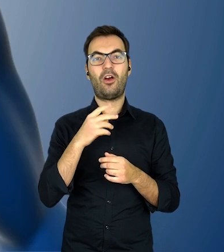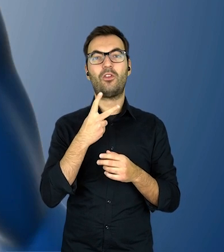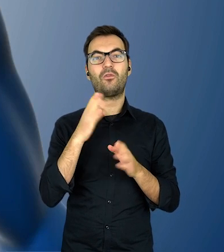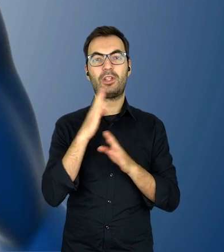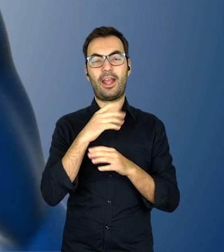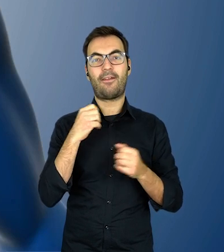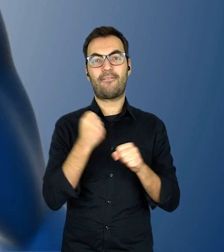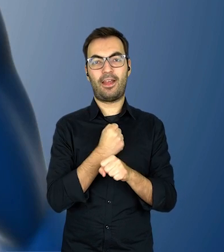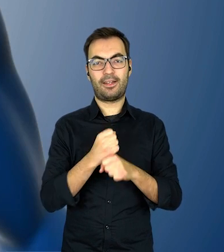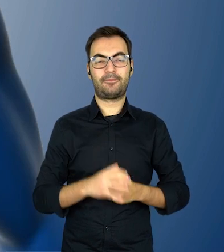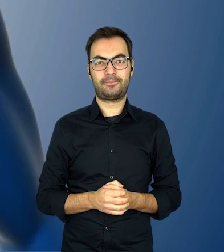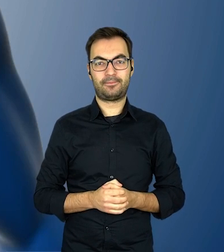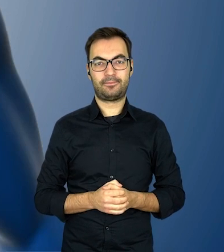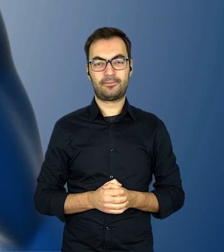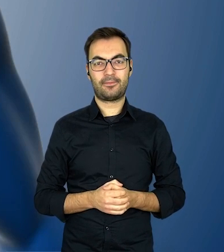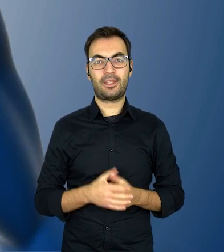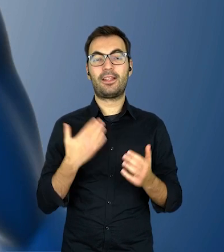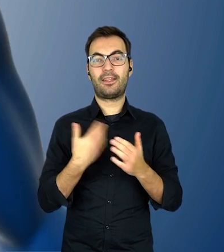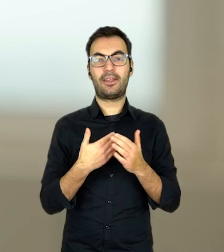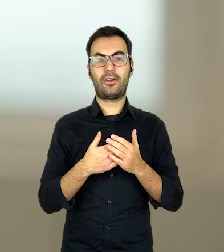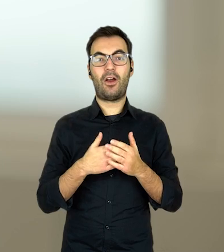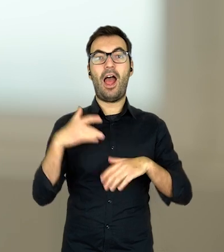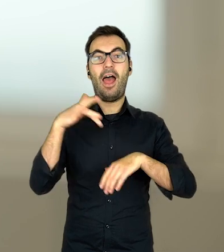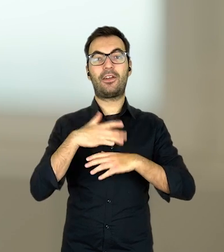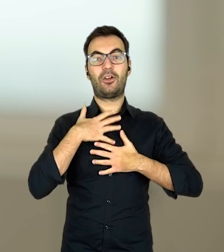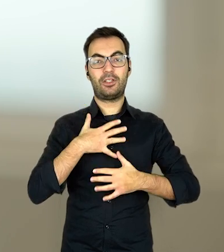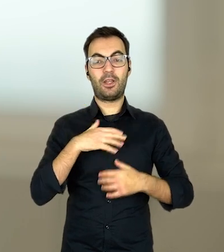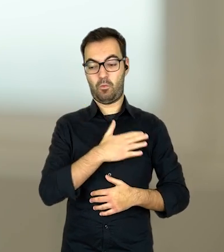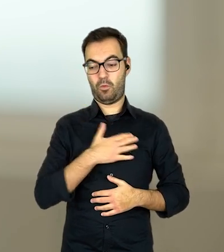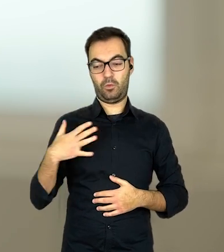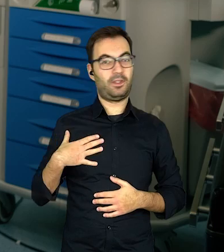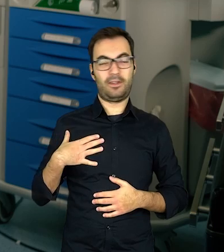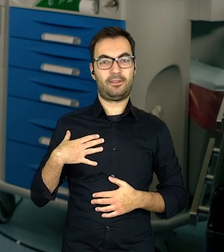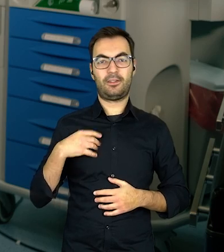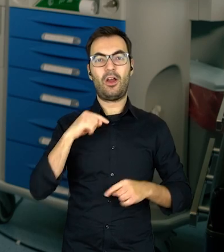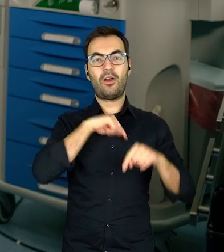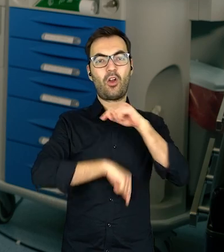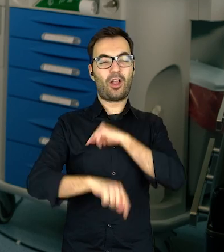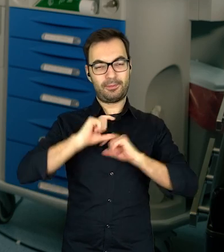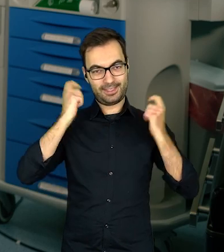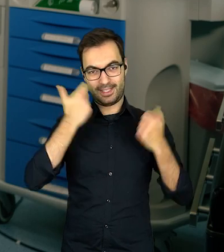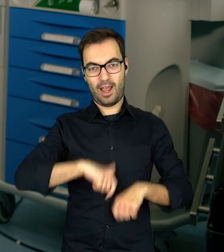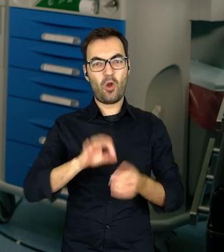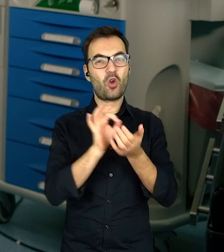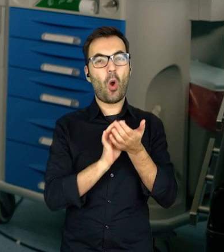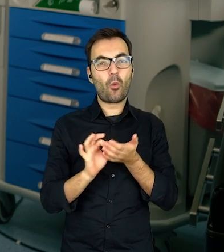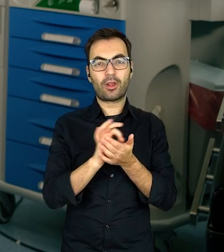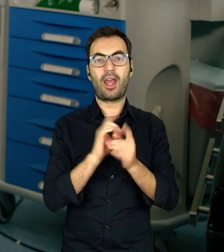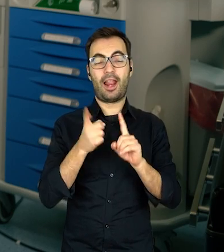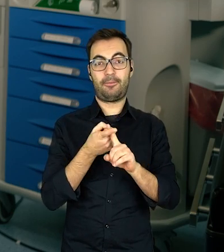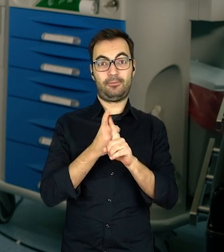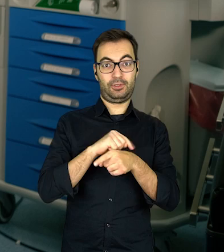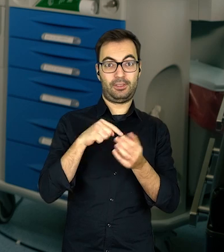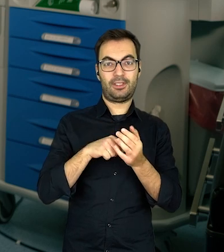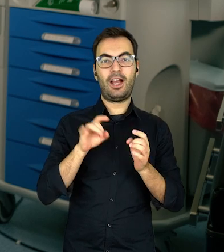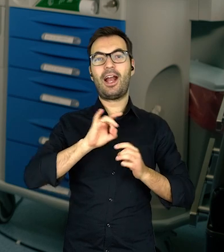Tak naprawdę finał oddychania ma więc miejsce nie w płucach, tylko wewnątrz naszych komórek. Zanim jednak do tego dojdzie, te gazy,